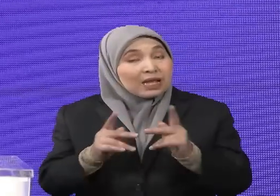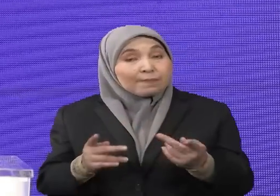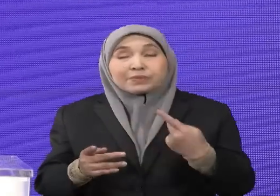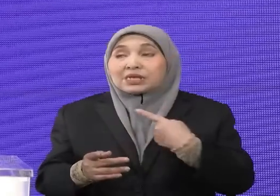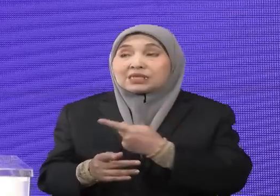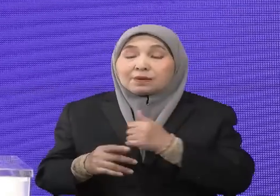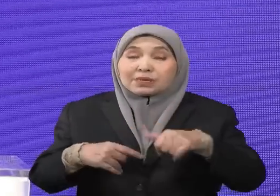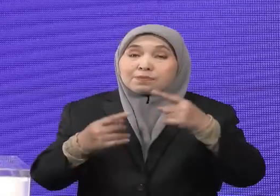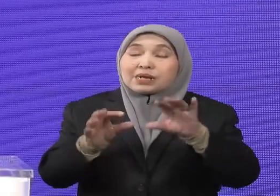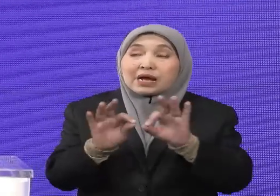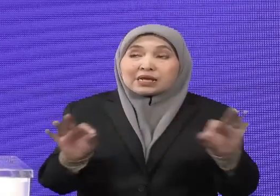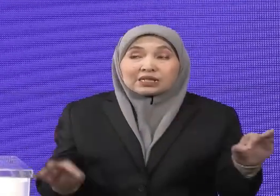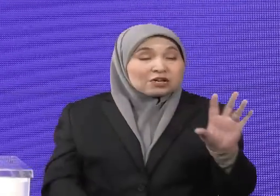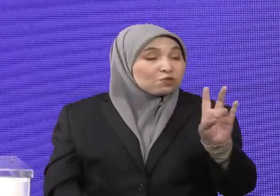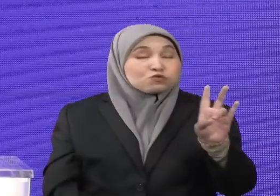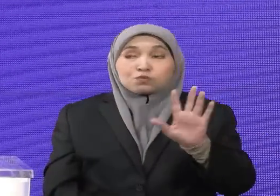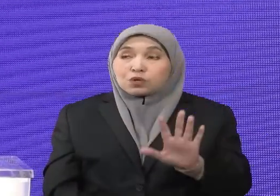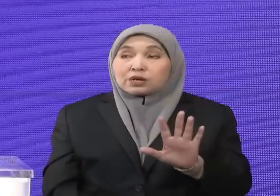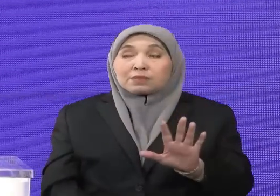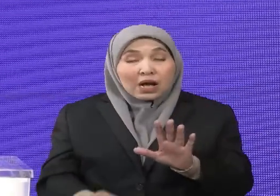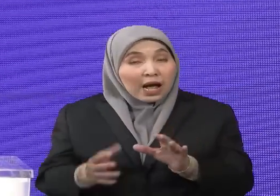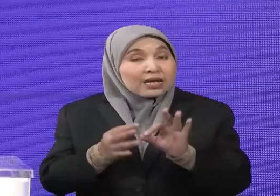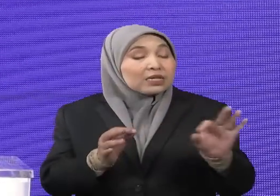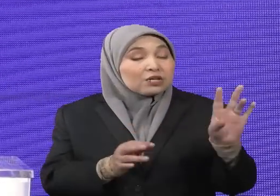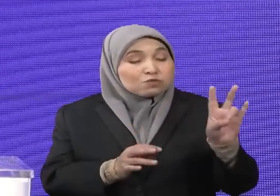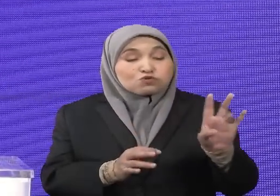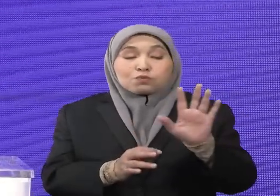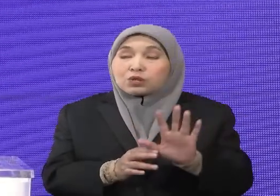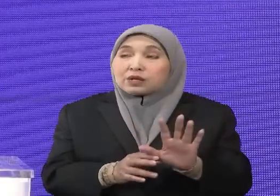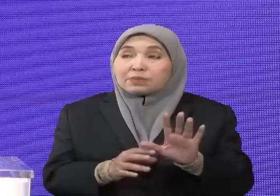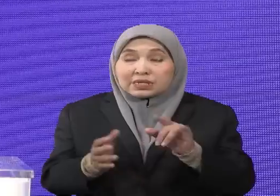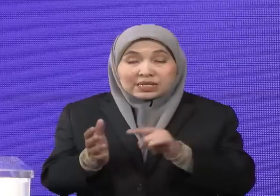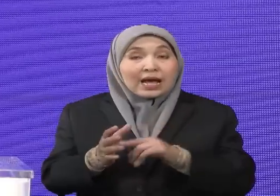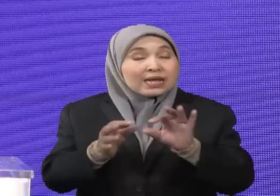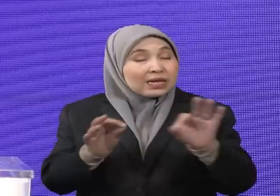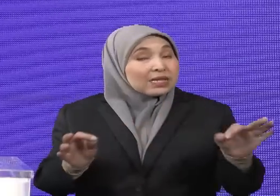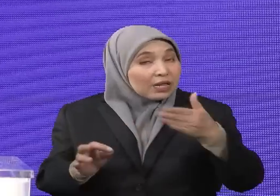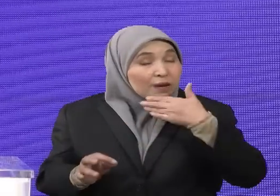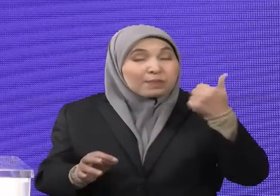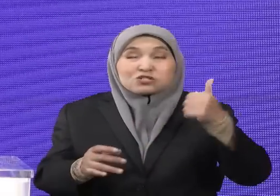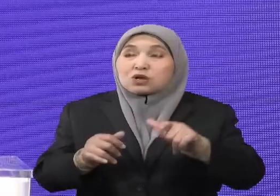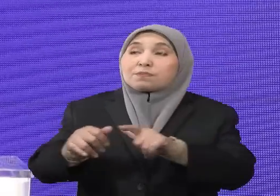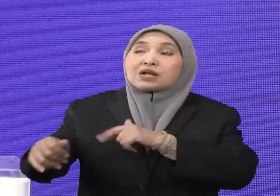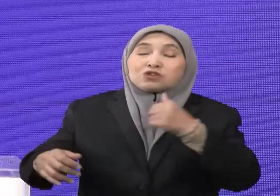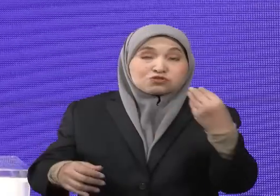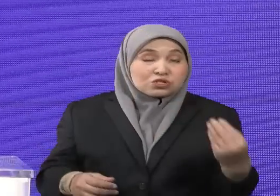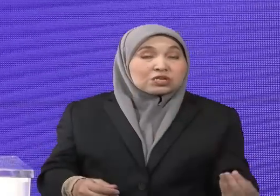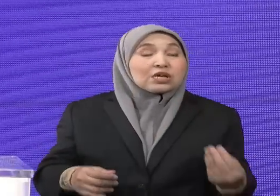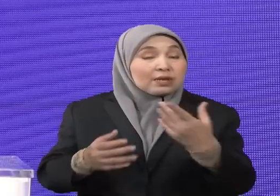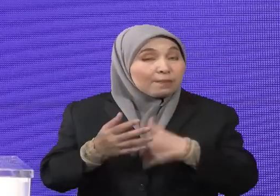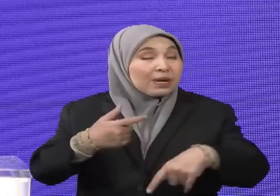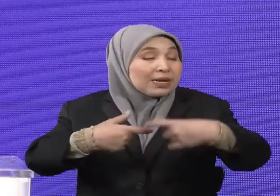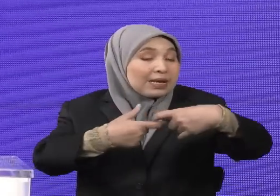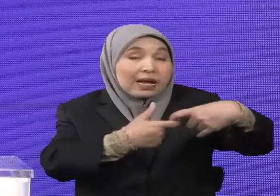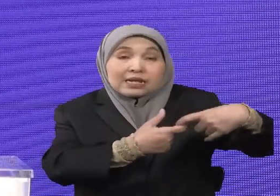ayat yang ke-75 ayat yang ke-75 di mana Ayah ini agak menarik dia agak panjang sedikit jasa dan